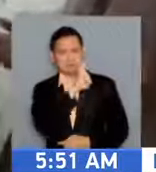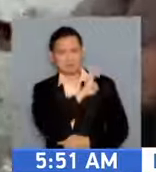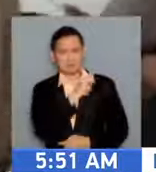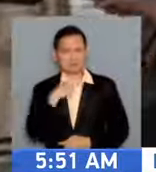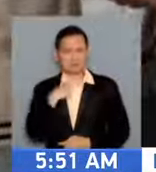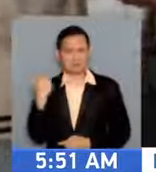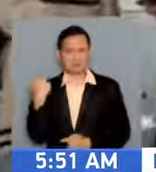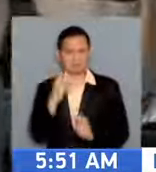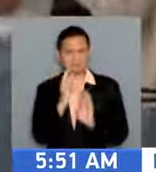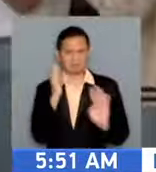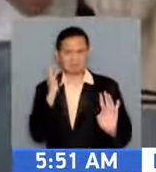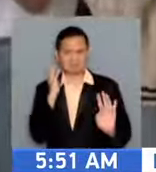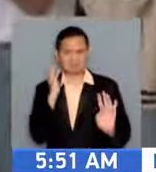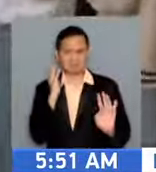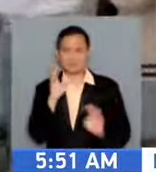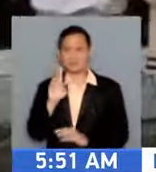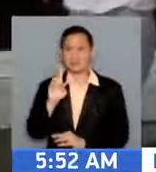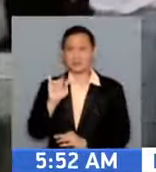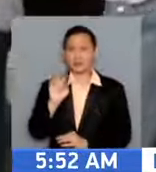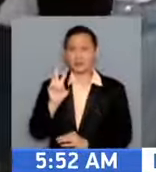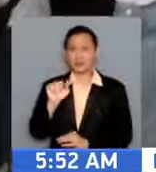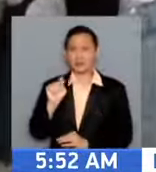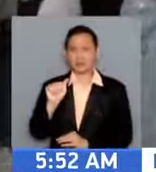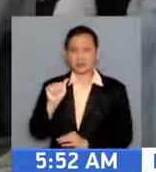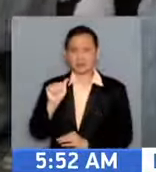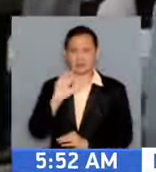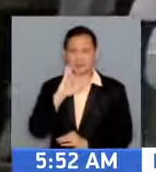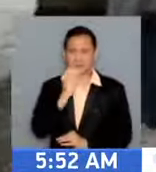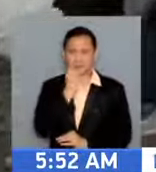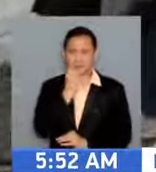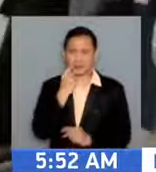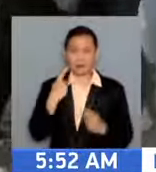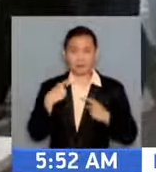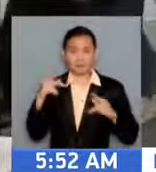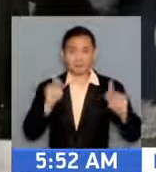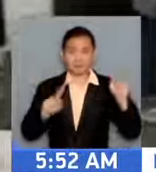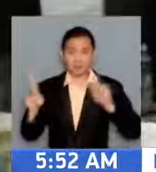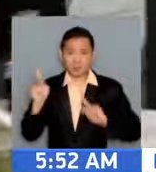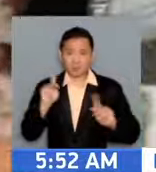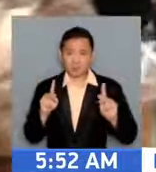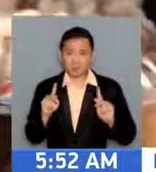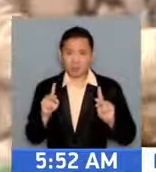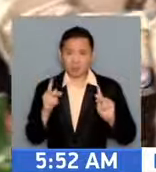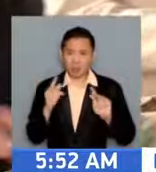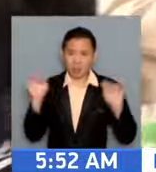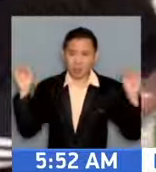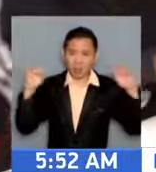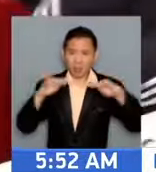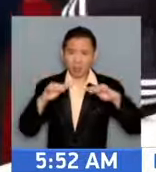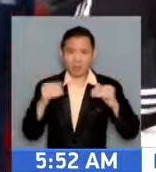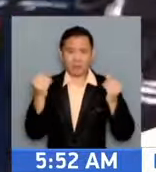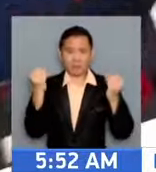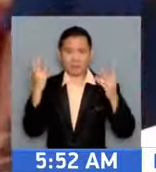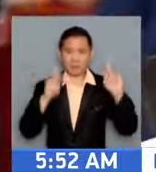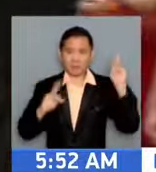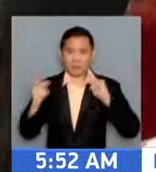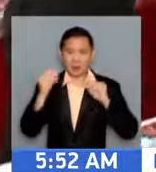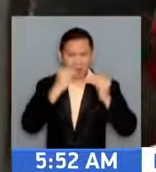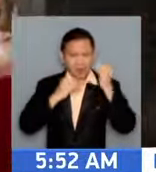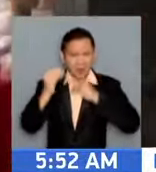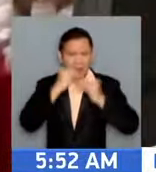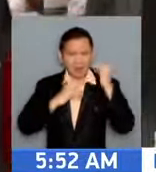sinasabi nilang Diwata? Kasi ang daming tao. Tapos, ito ang daming kumakain eh. Sino ba yung Diwata na yun?